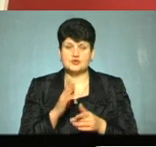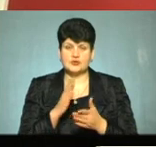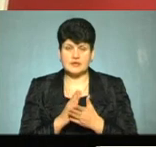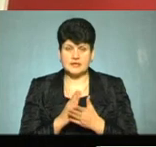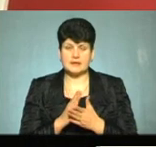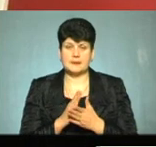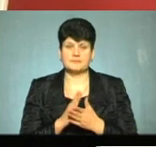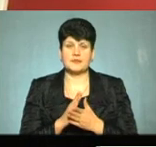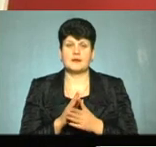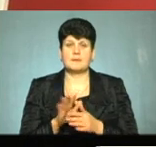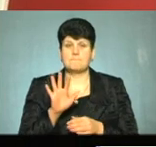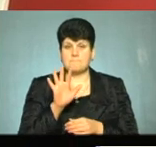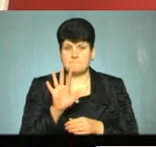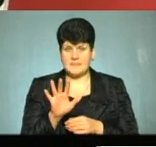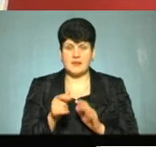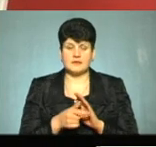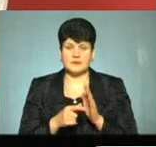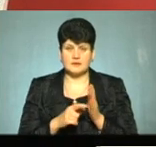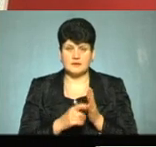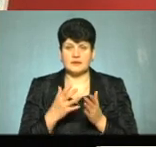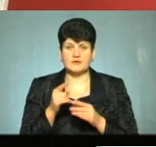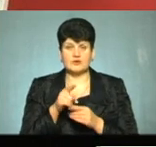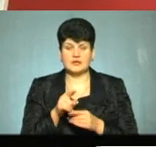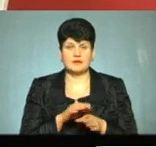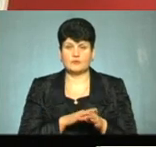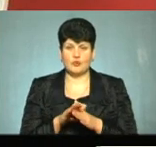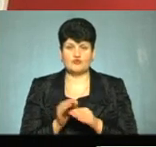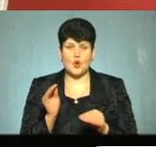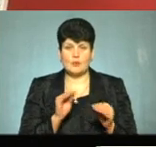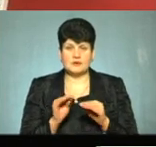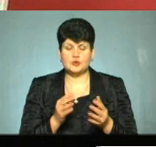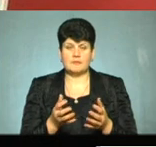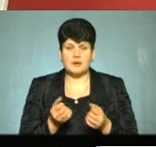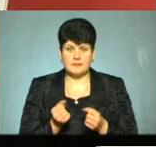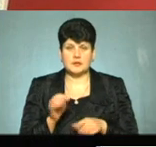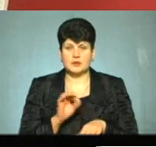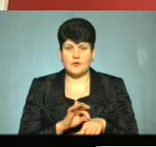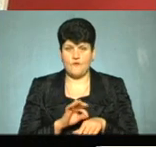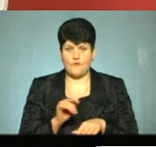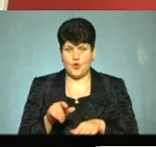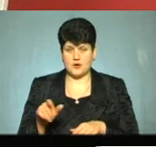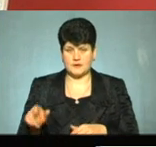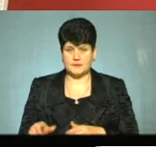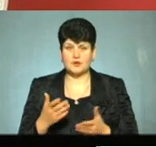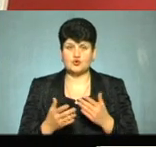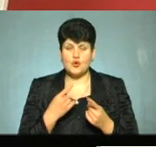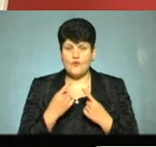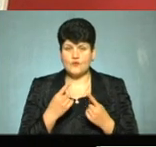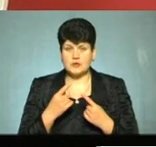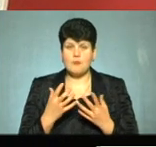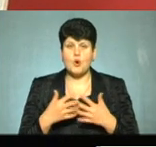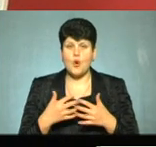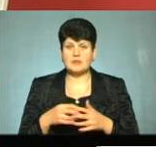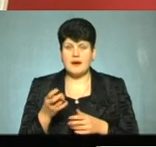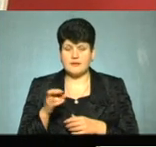в принципі, буксованих 5 палат, одначе вони недостатньо обладнані, аби приймати хворих на коронавірус. Ну, якщо говорити